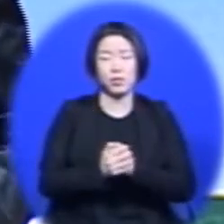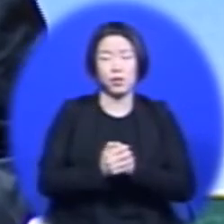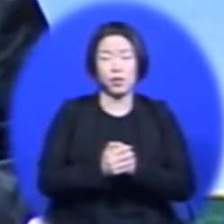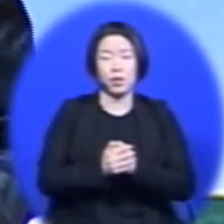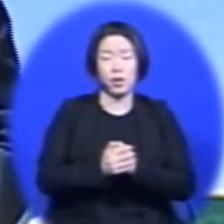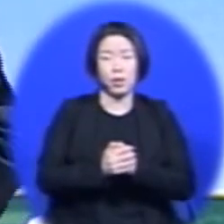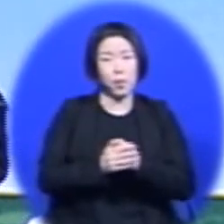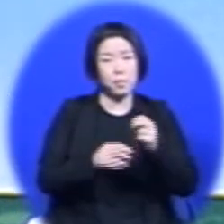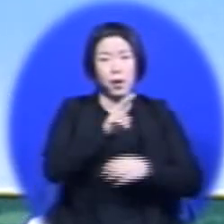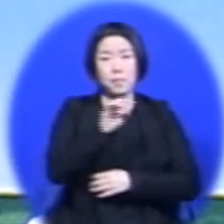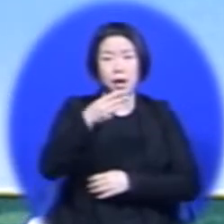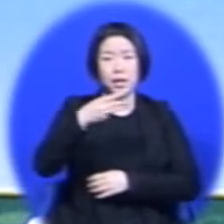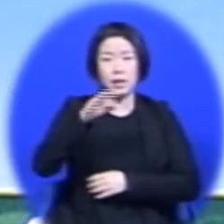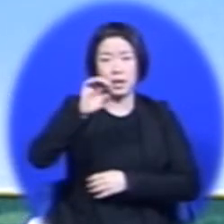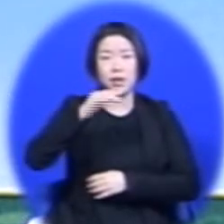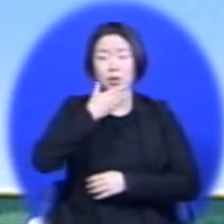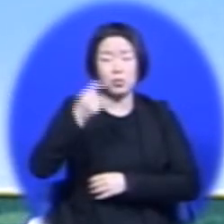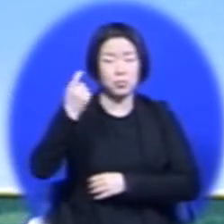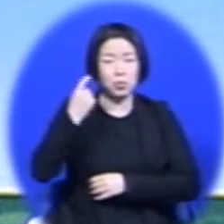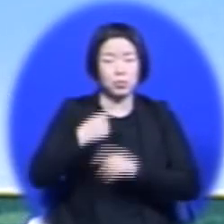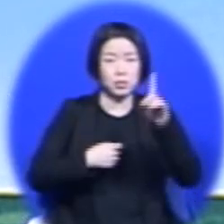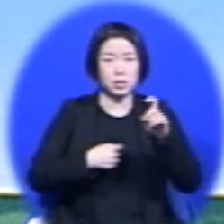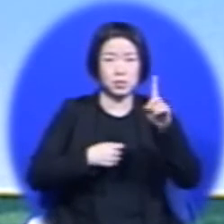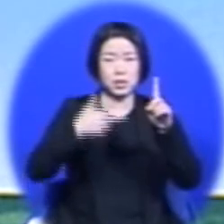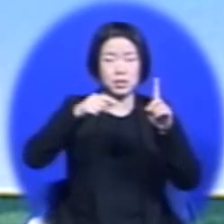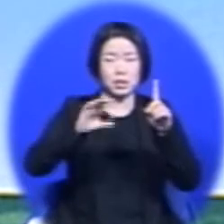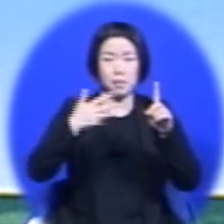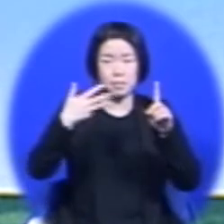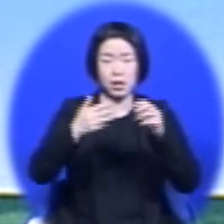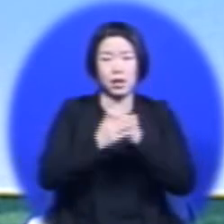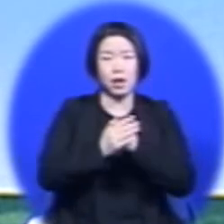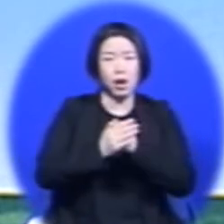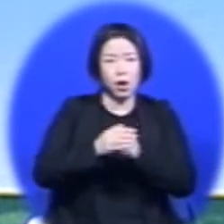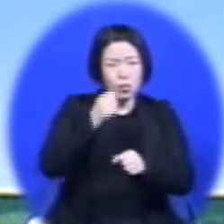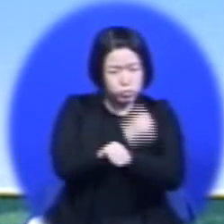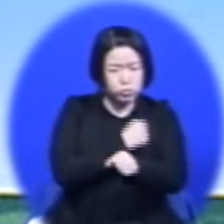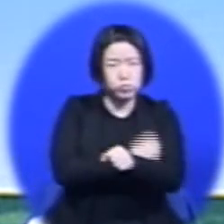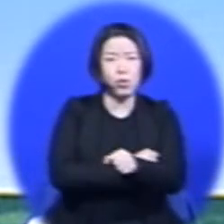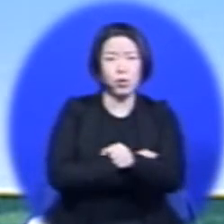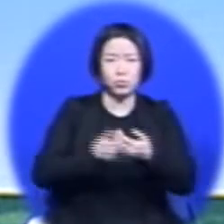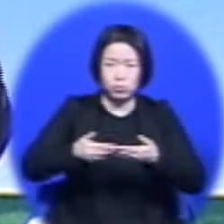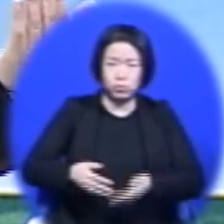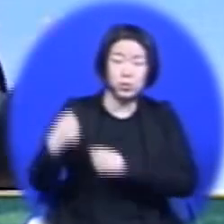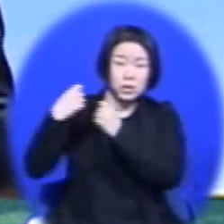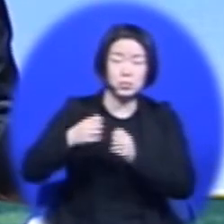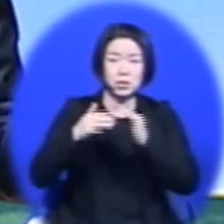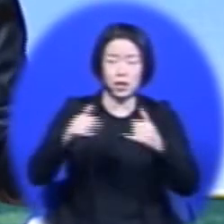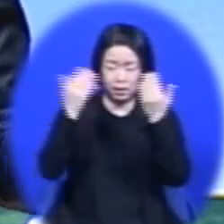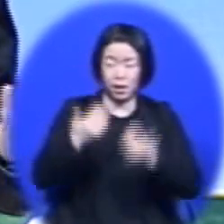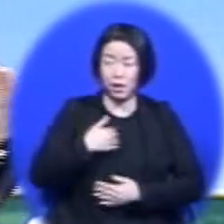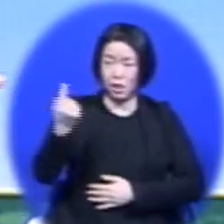마태복음 11장 28절에 예수님께서 수고하고 무거운 짐진 자들아 다 내게로 오라 내가 너희를 쉬게